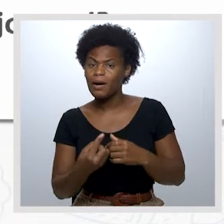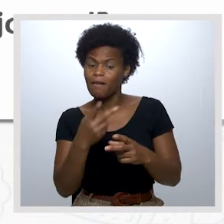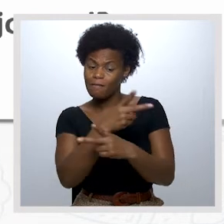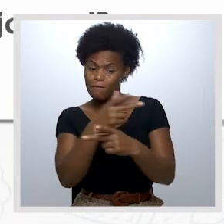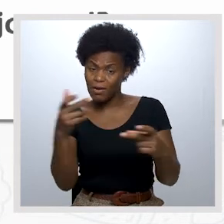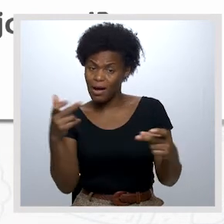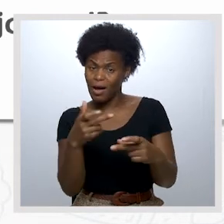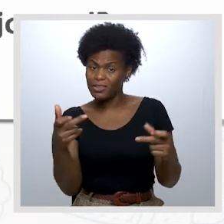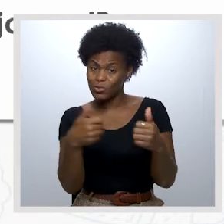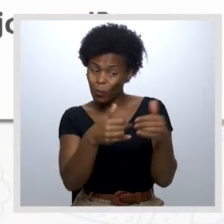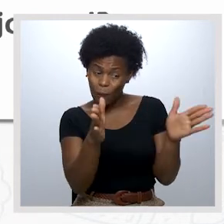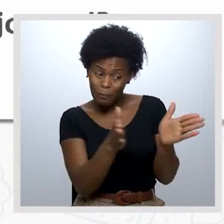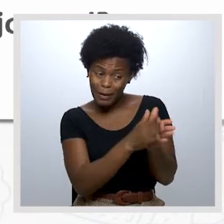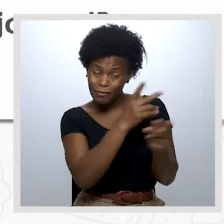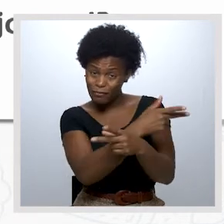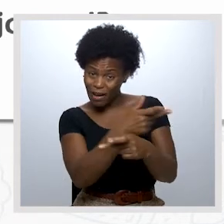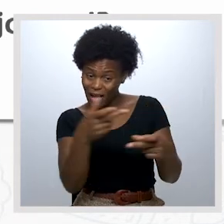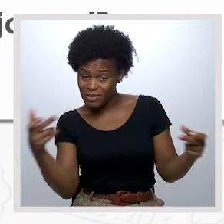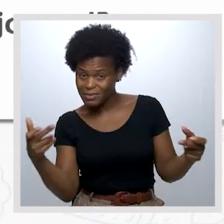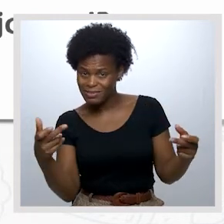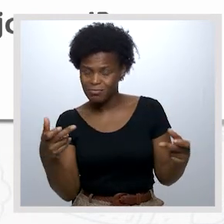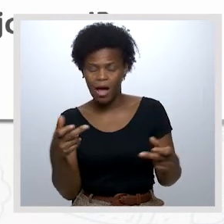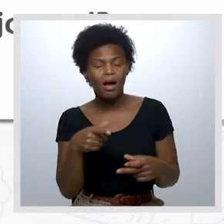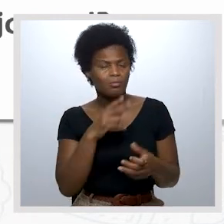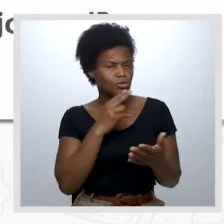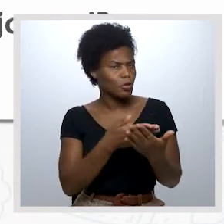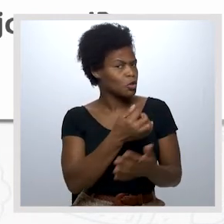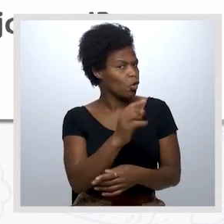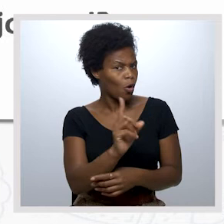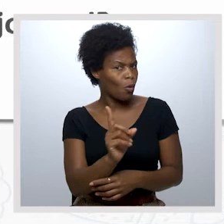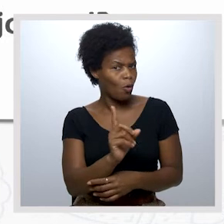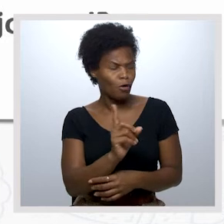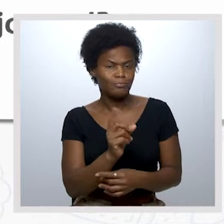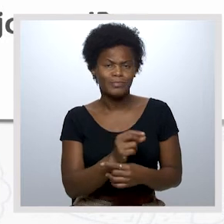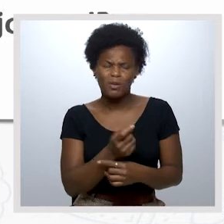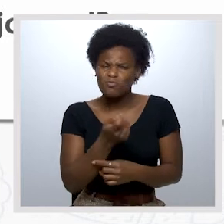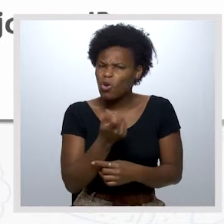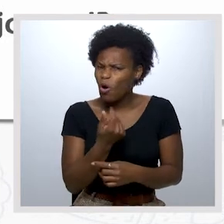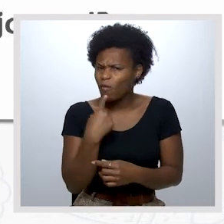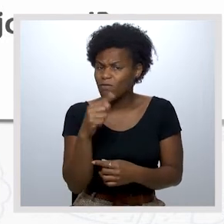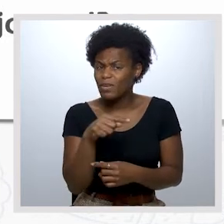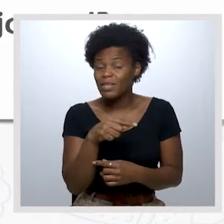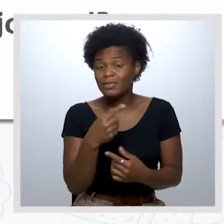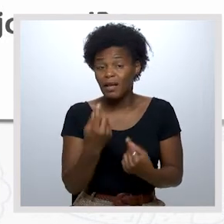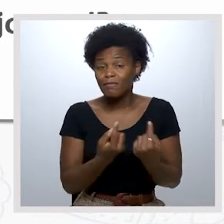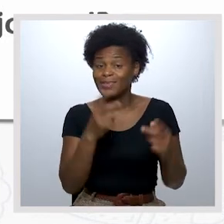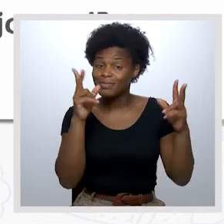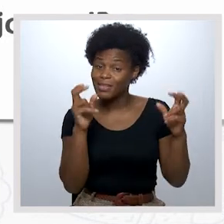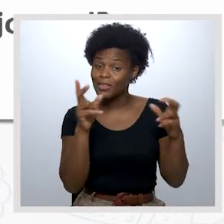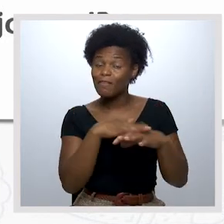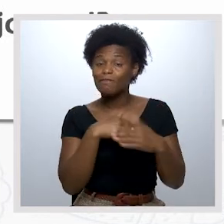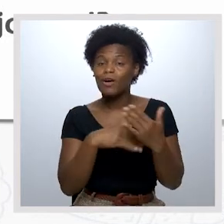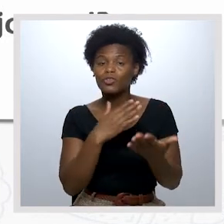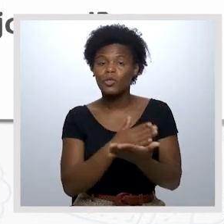formés par des phrases complètes? La réponse, non. Rarement, ce sont